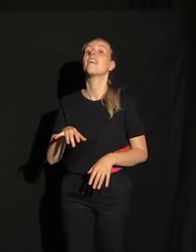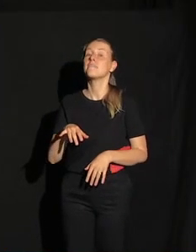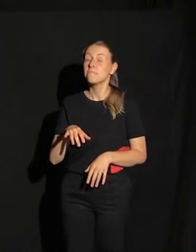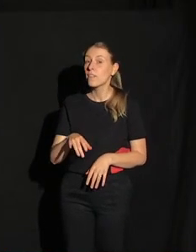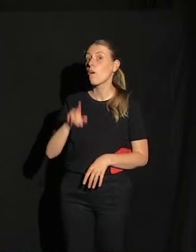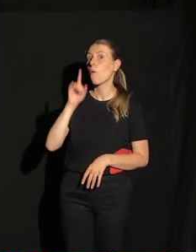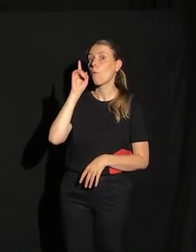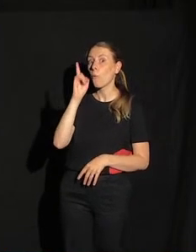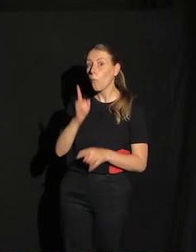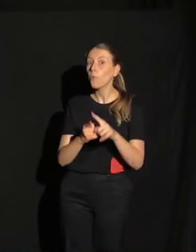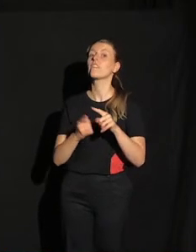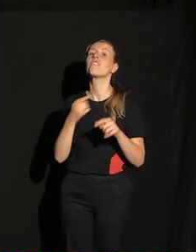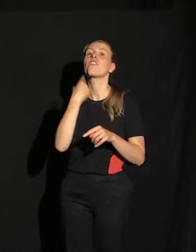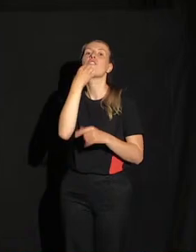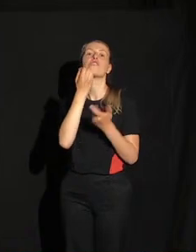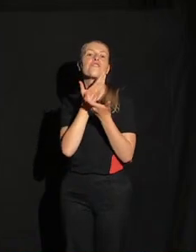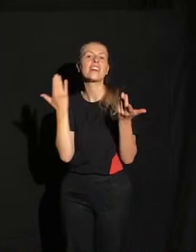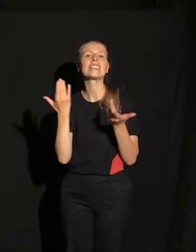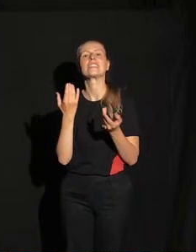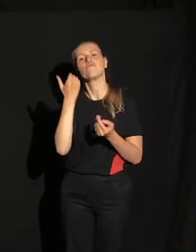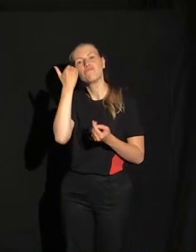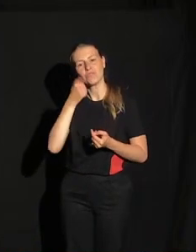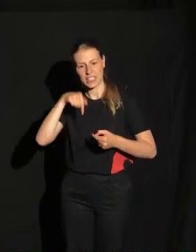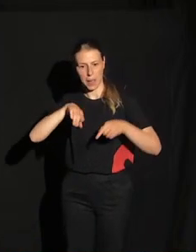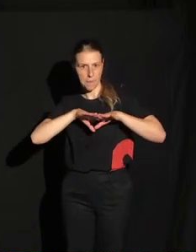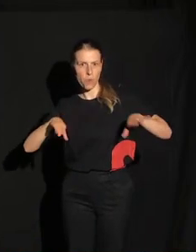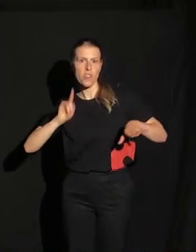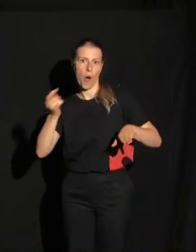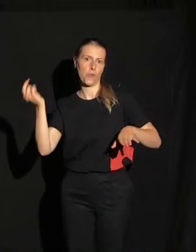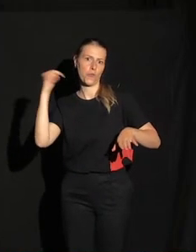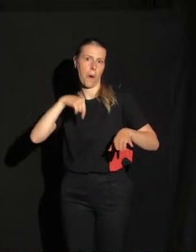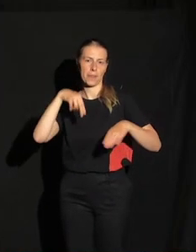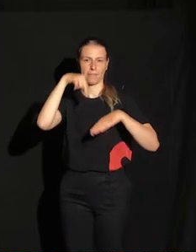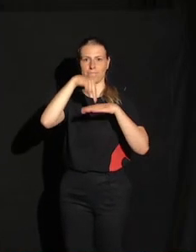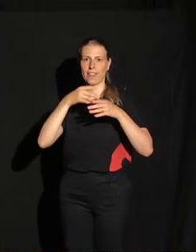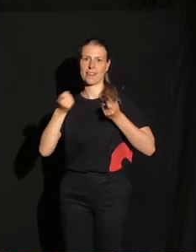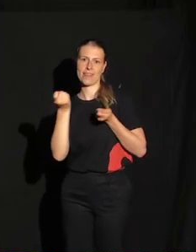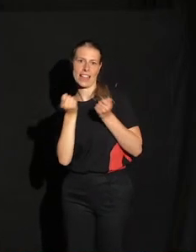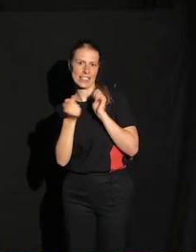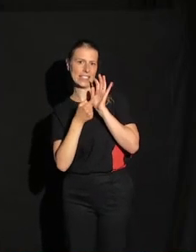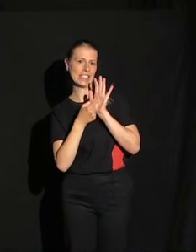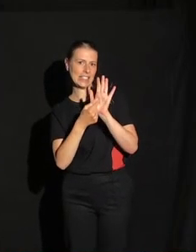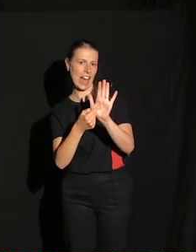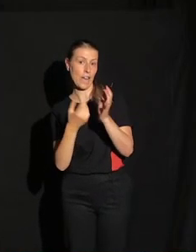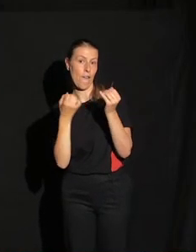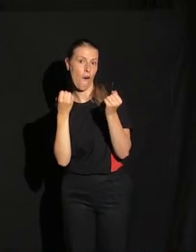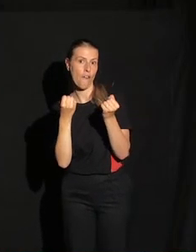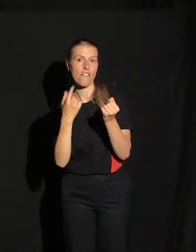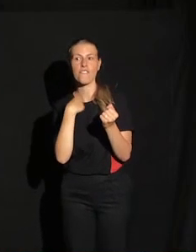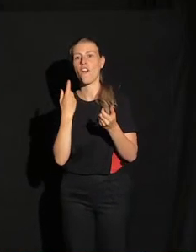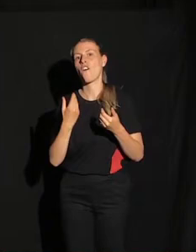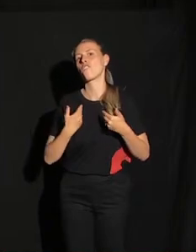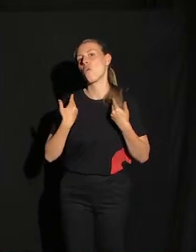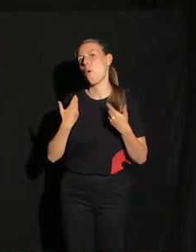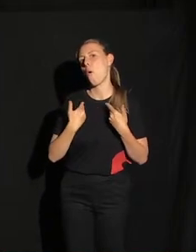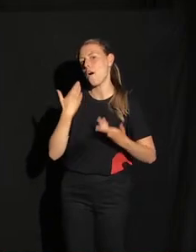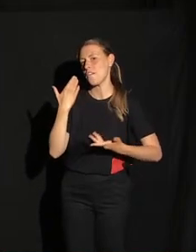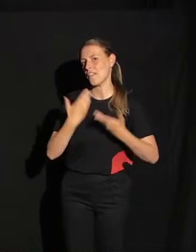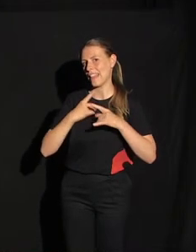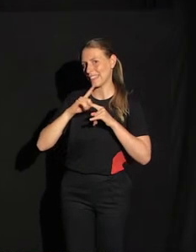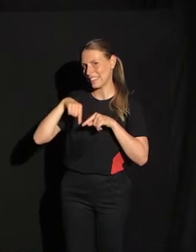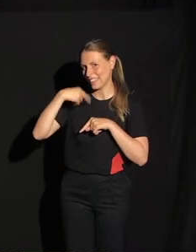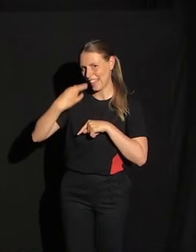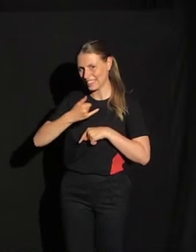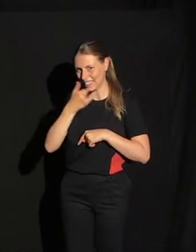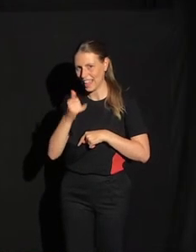dass ihr auch mal wieder hier auf dieser Bühne tanzt. Ne? Und ja, wir freuen uns, wenn wir uns dann im nächsten Jahr